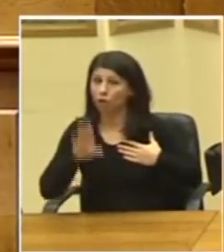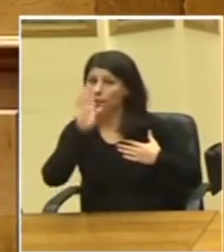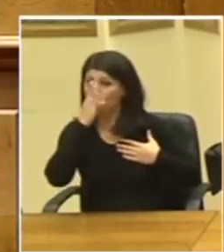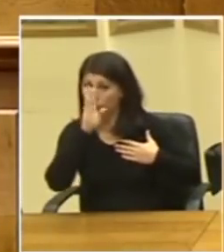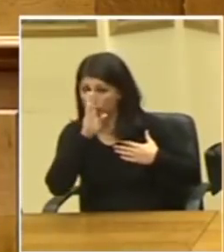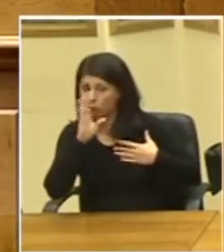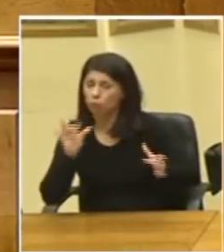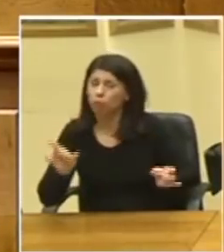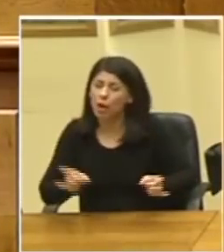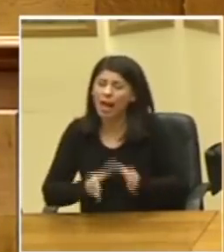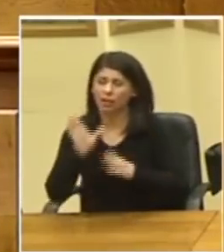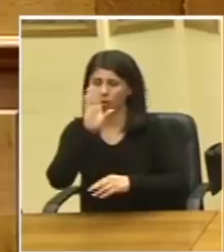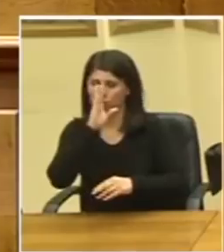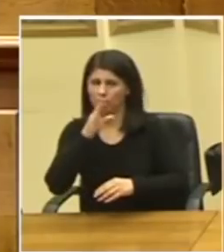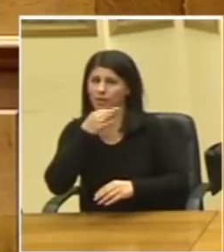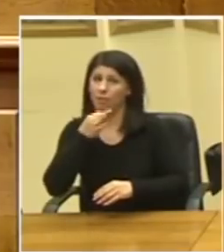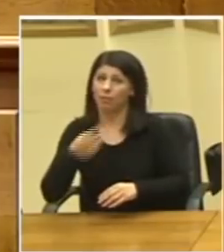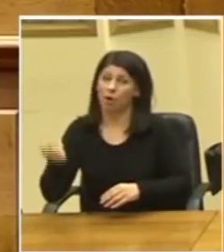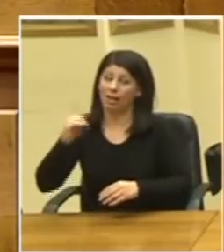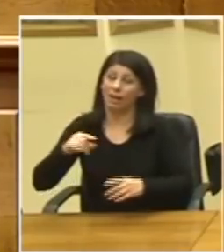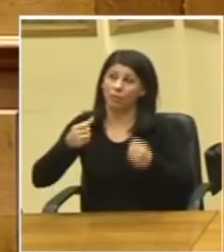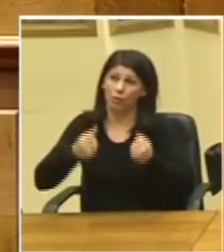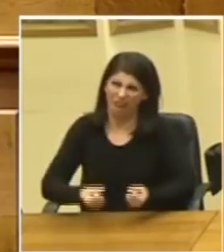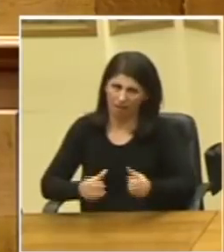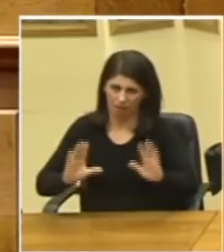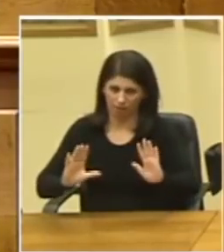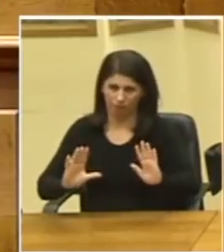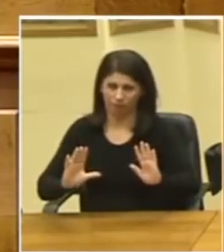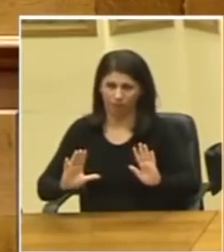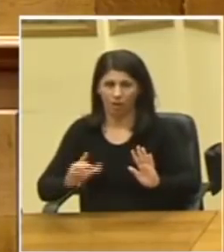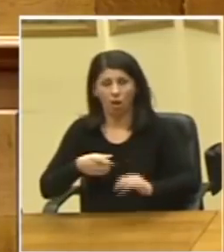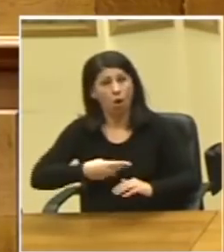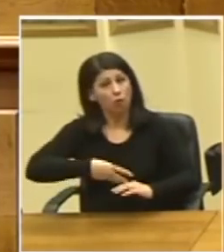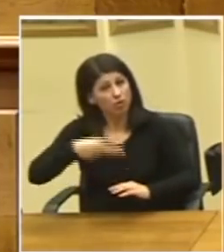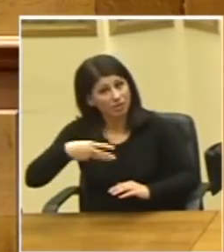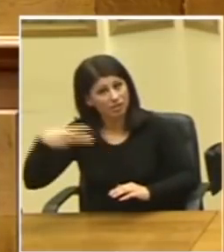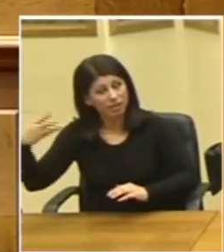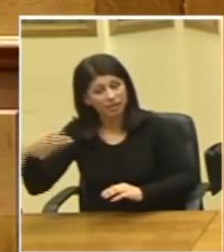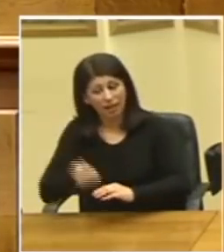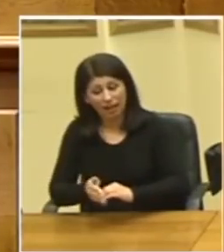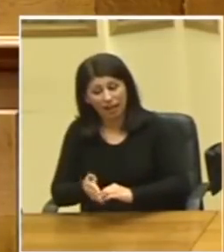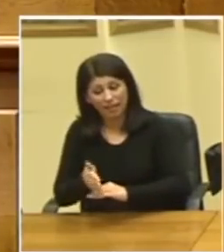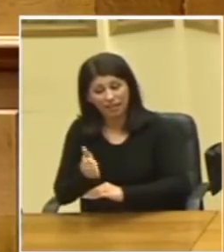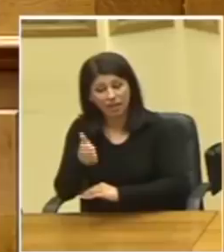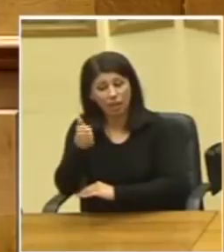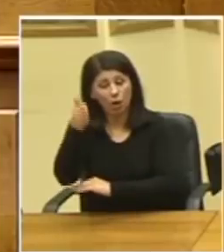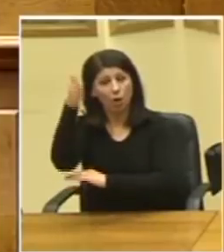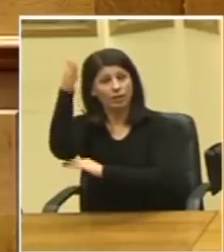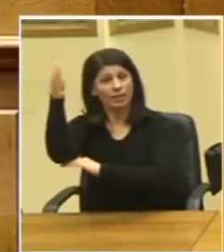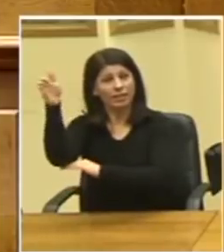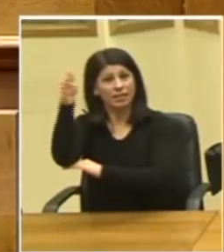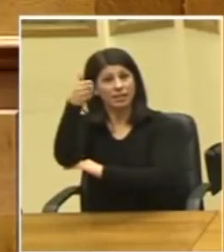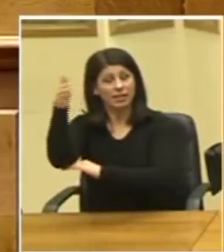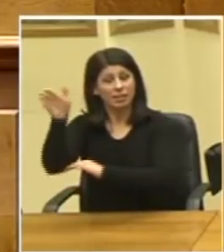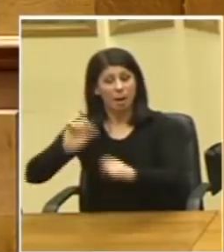υποκριτικό τουλάχιστον, για να μην πω τίποτα βαρύτερο, να σηκώνει ο ΣΥΡΙΖΑ τη σημαία της πάλης κατά